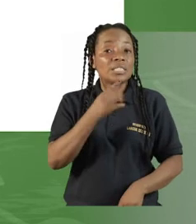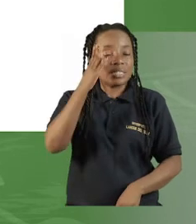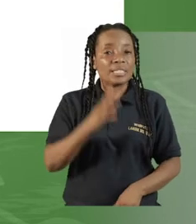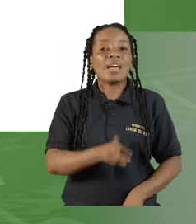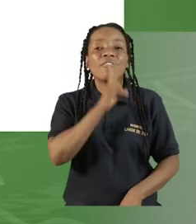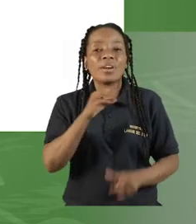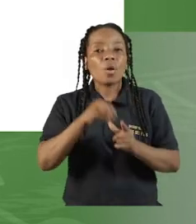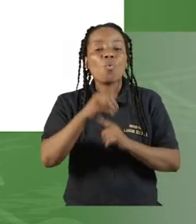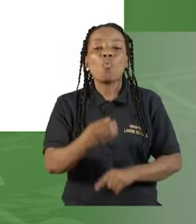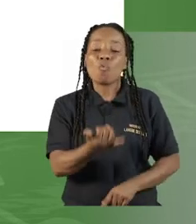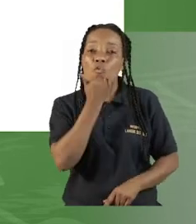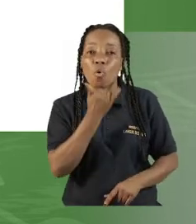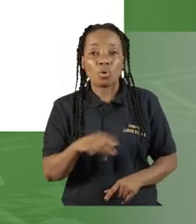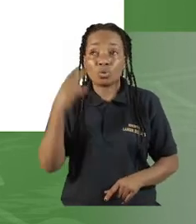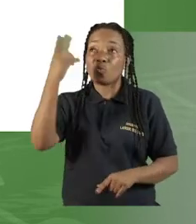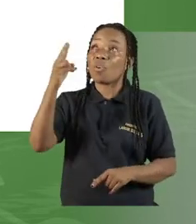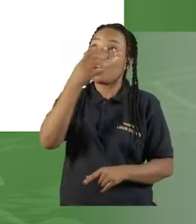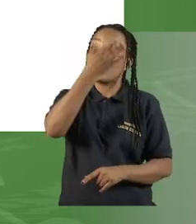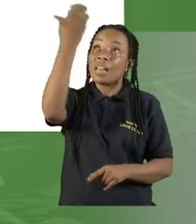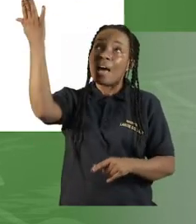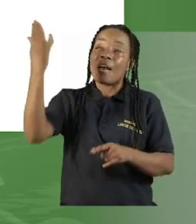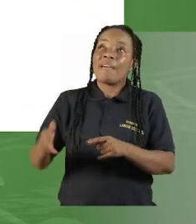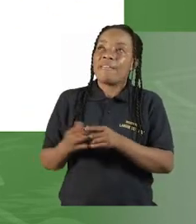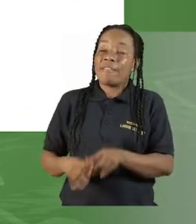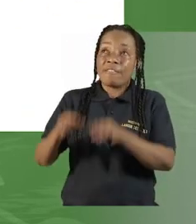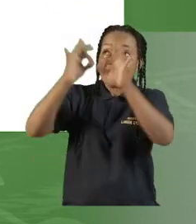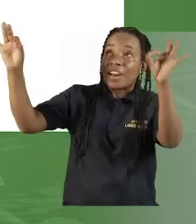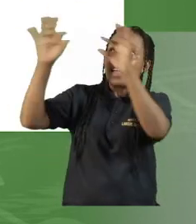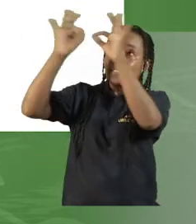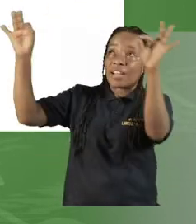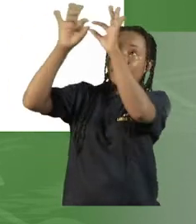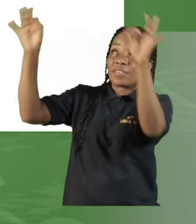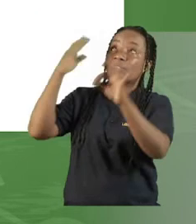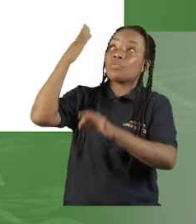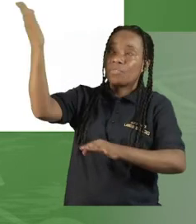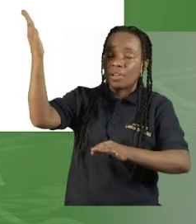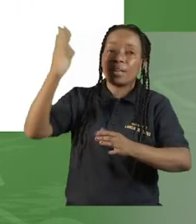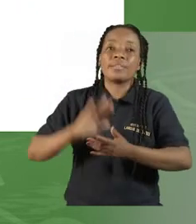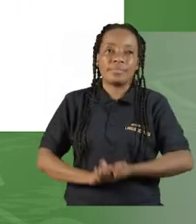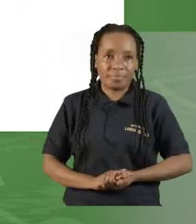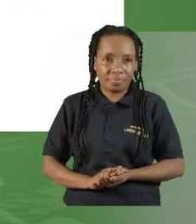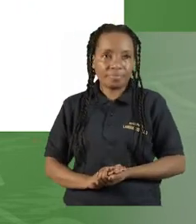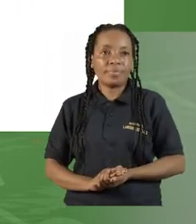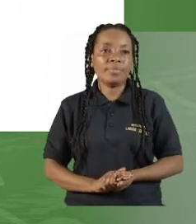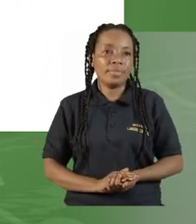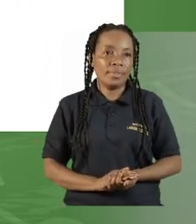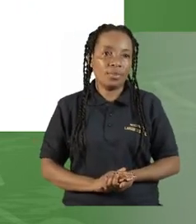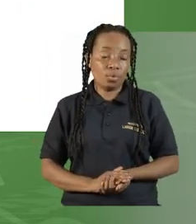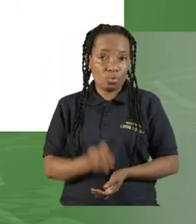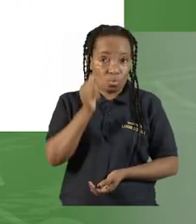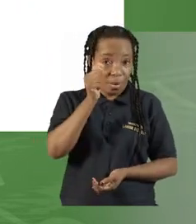propositions. Vrai si la proposition est vraie et faux si la proposition est